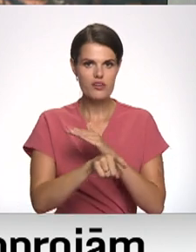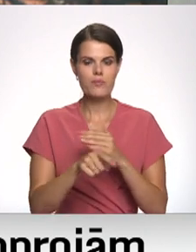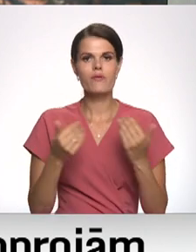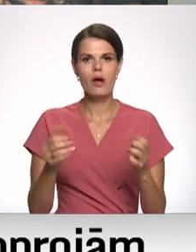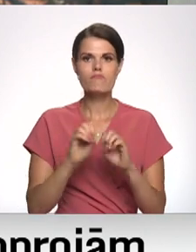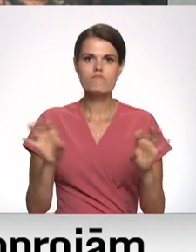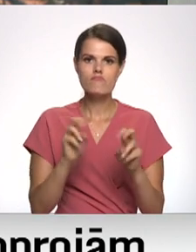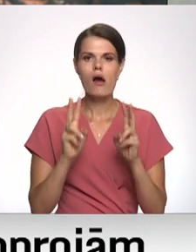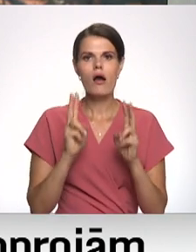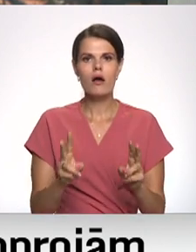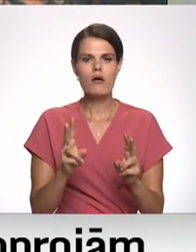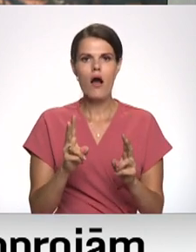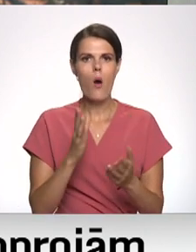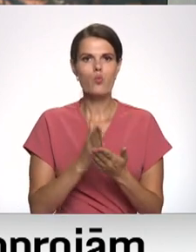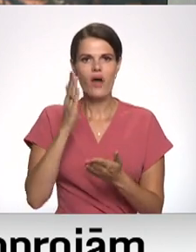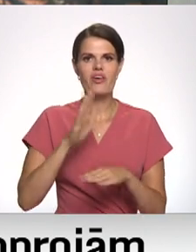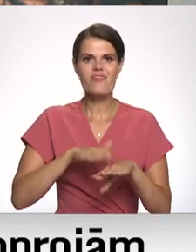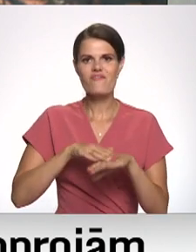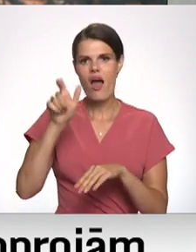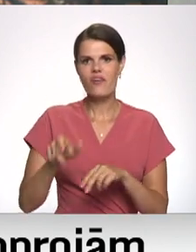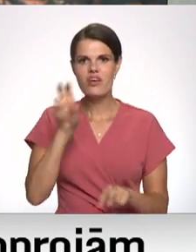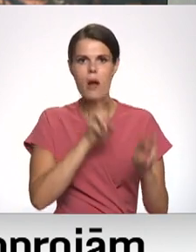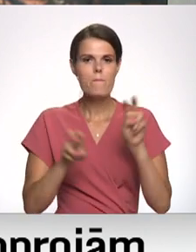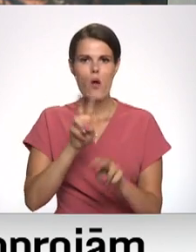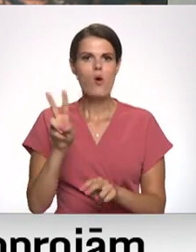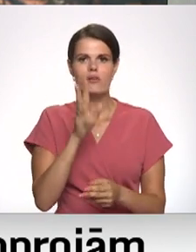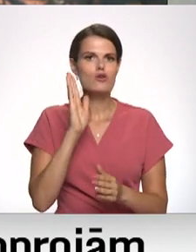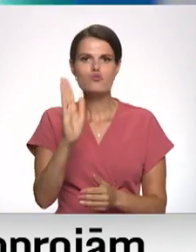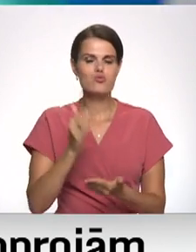šim ir norutējis vainīgā meklēšana un kas notiks tālāk.